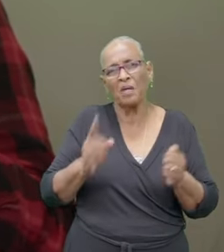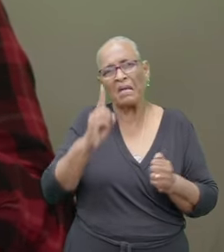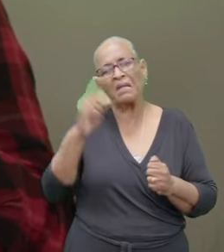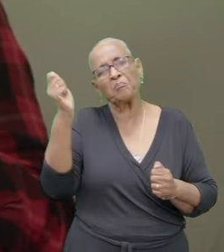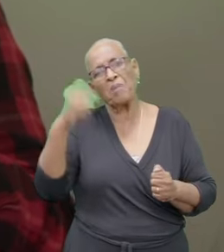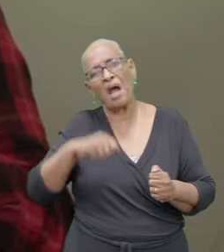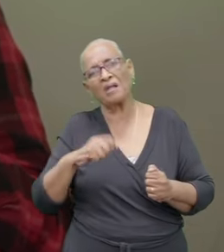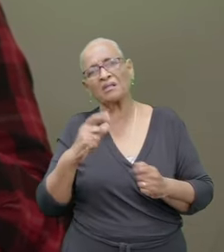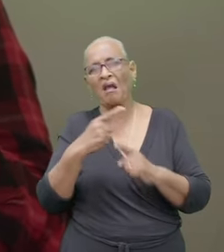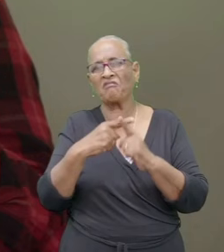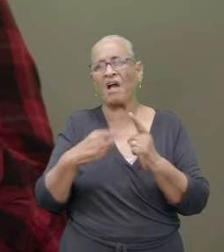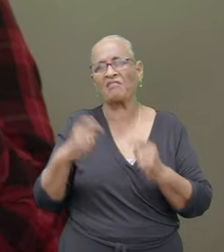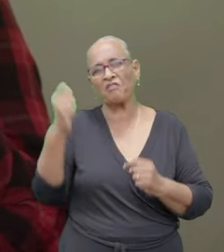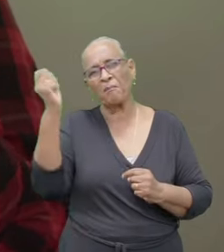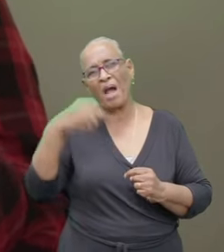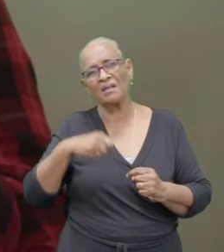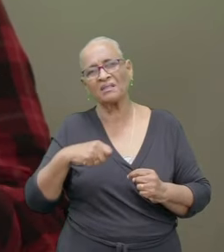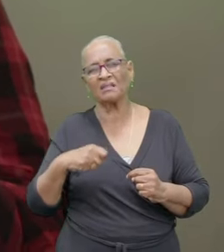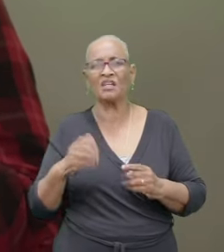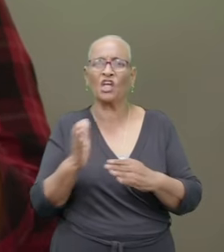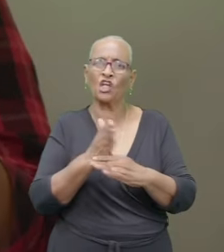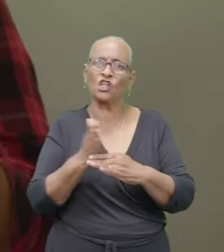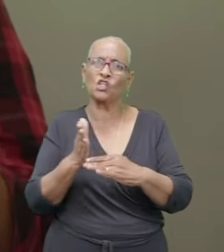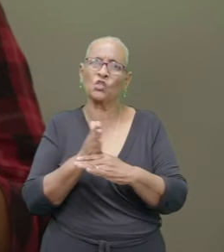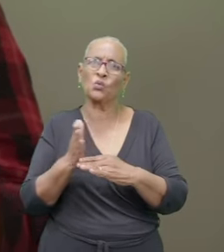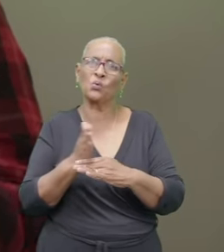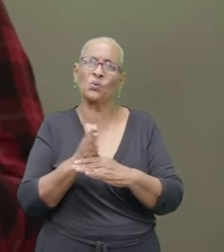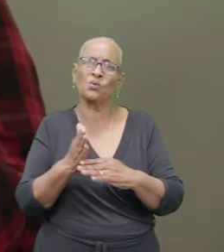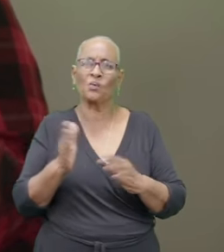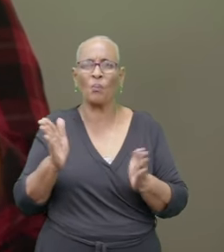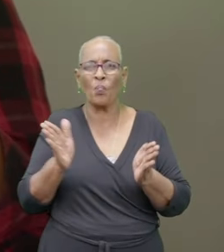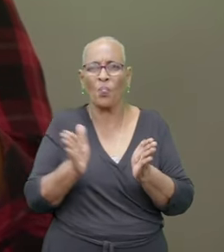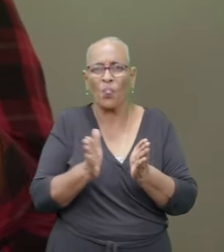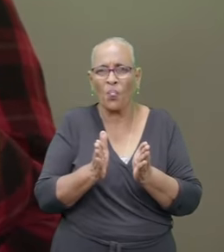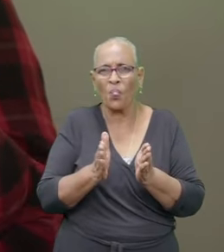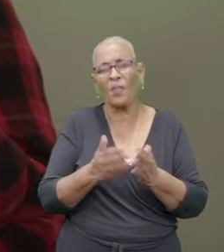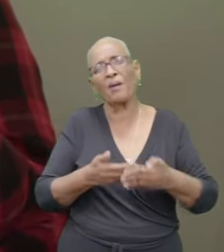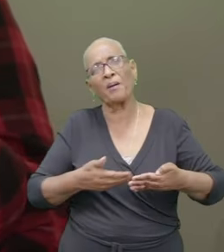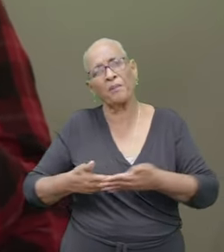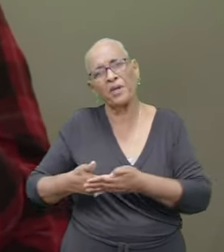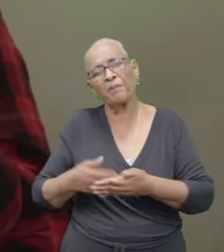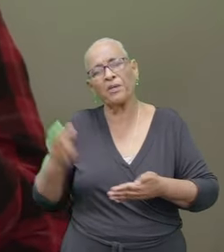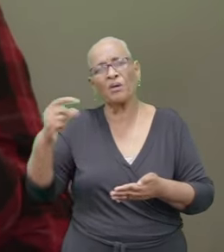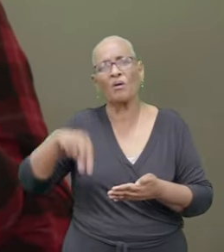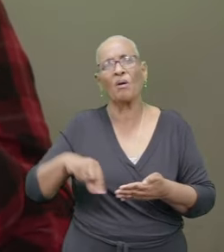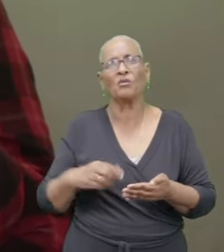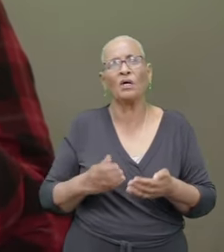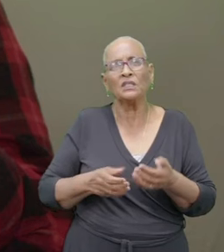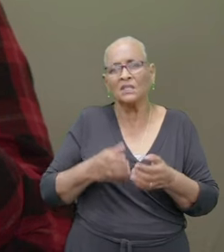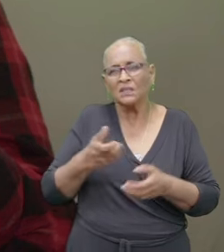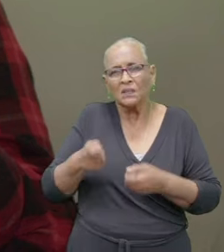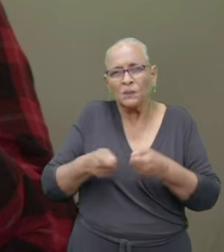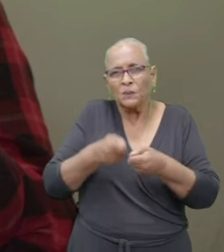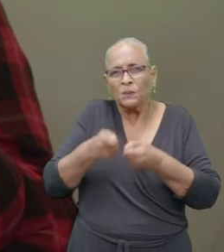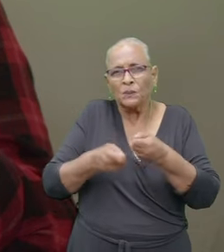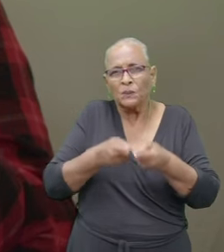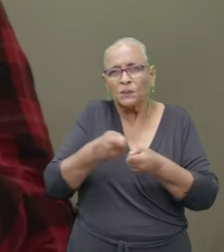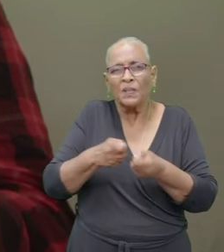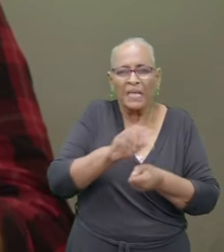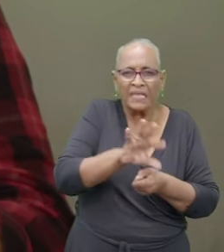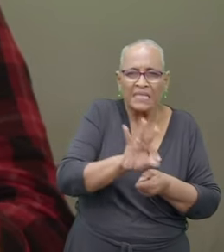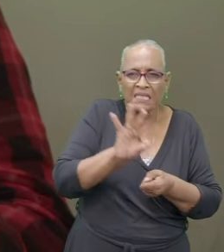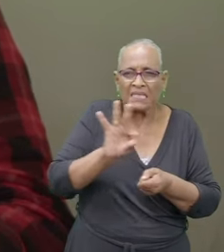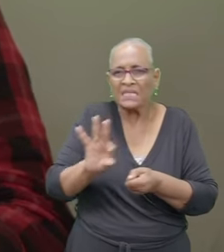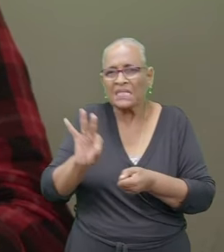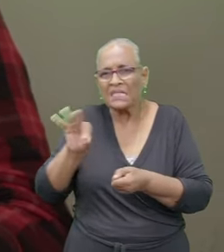blijven, anderhalf maand. In de tussen heb je weer een prematuurtje. Wat zorgwekkend was dat er keuze moet worden gemaakt van